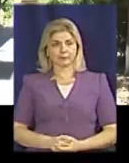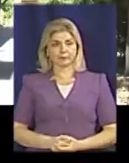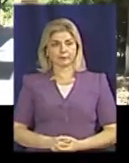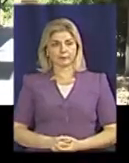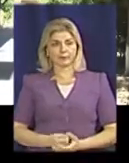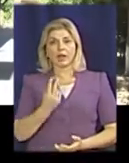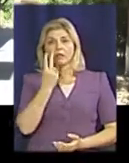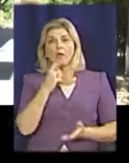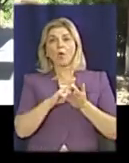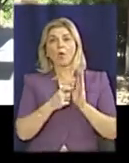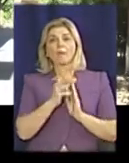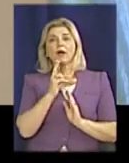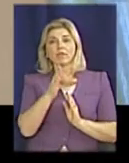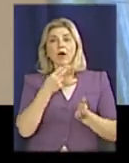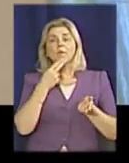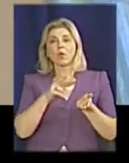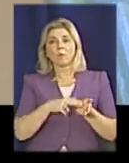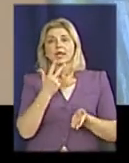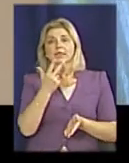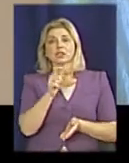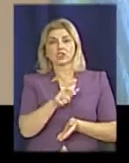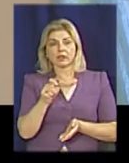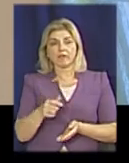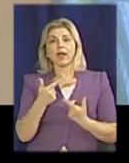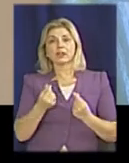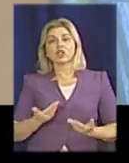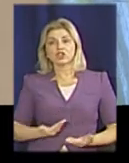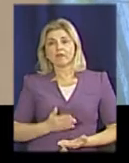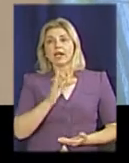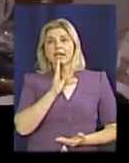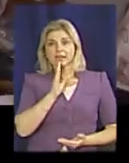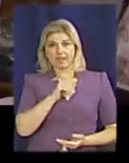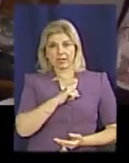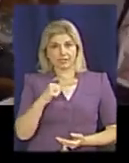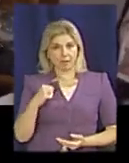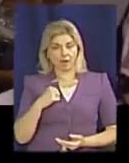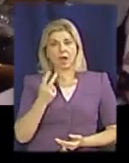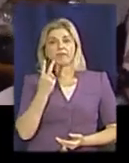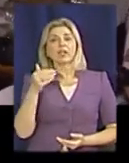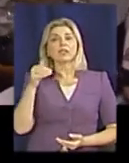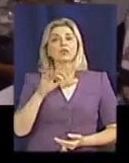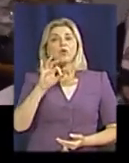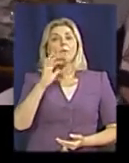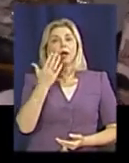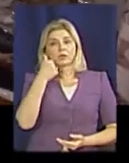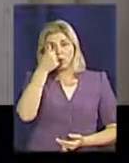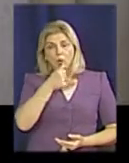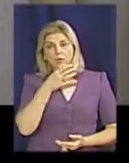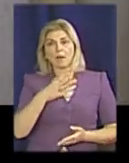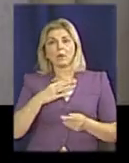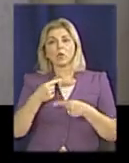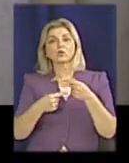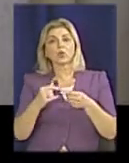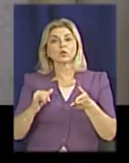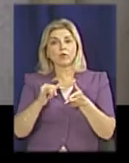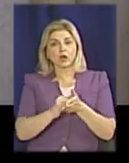У двокімнатній квартирі прописано троє, втім мешкає Людмила Шевченко сама. В 2005 році було встановлено лічильник на воду,